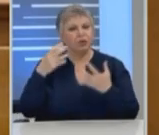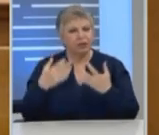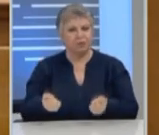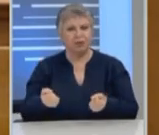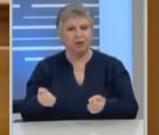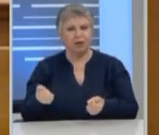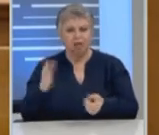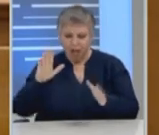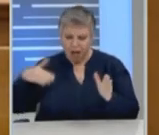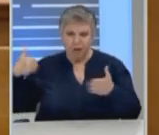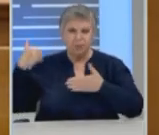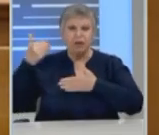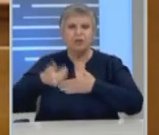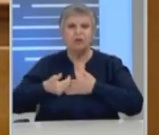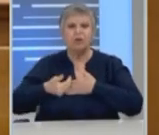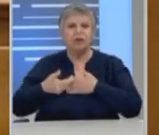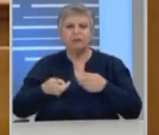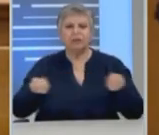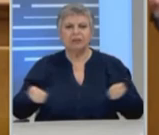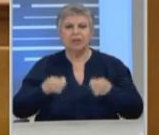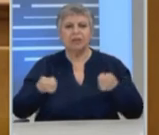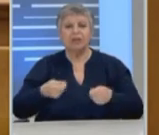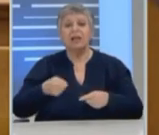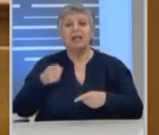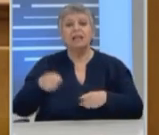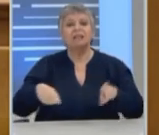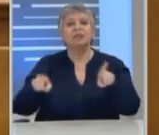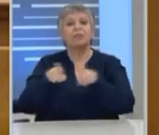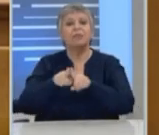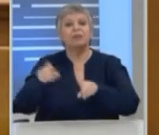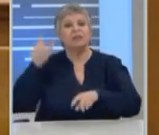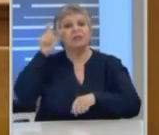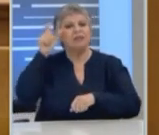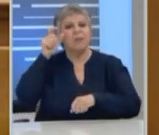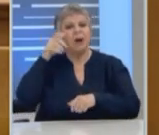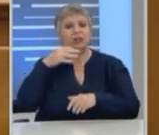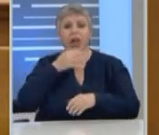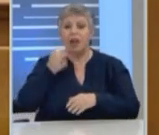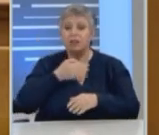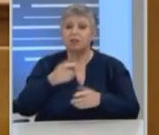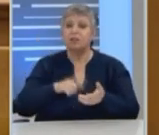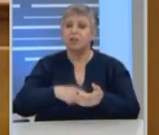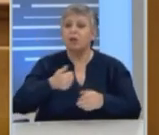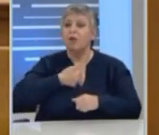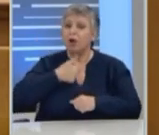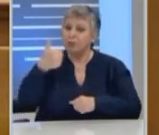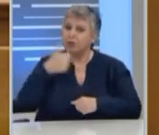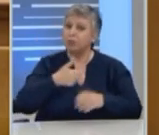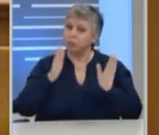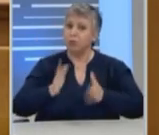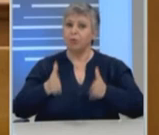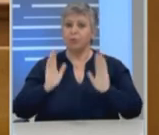έγινε πράξη. Και εσείς βγαίνατε μαζί με τον κύριο Σαμαρά και ζητάγατε πιστοποιητικά βιωσιμότητας. Λέγατε ότι είναι βιώσιμο το χρέος. Τα ξεχνάμε